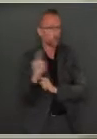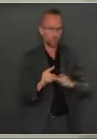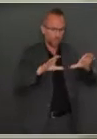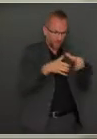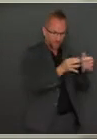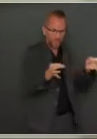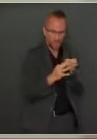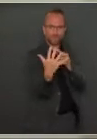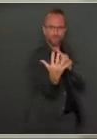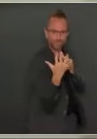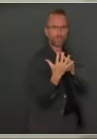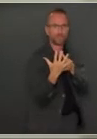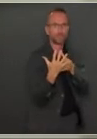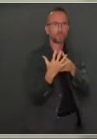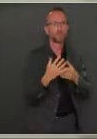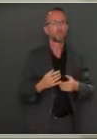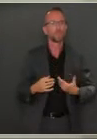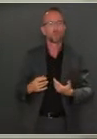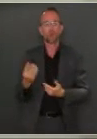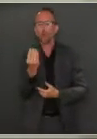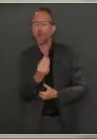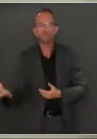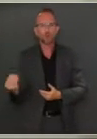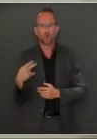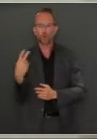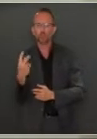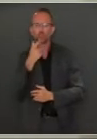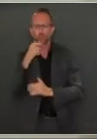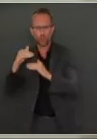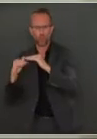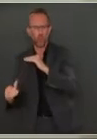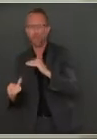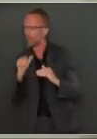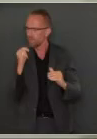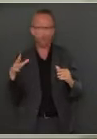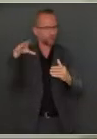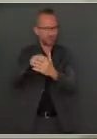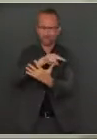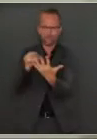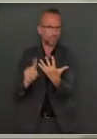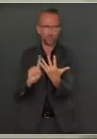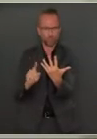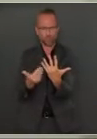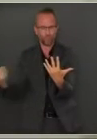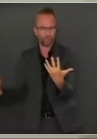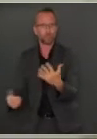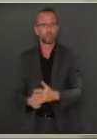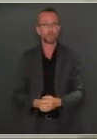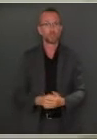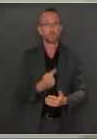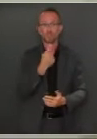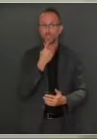foyer, avec qui vous entretenez des contacts rapprochés, c'est-à-dire des contacts pendant lesquels les distances de sécurité ne sont pas toujours